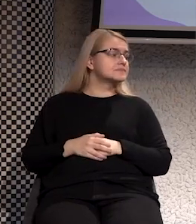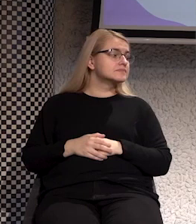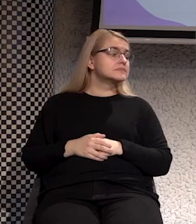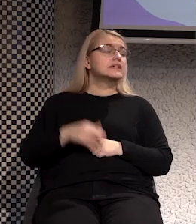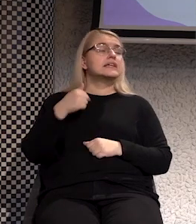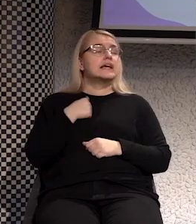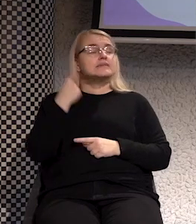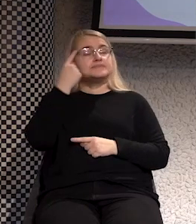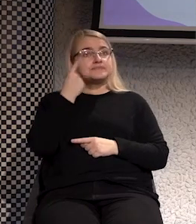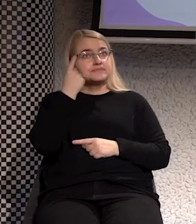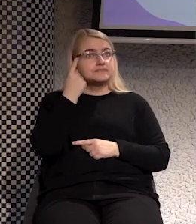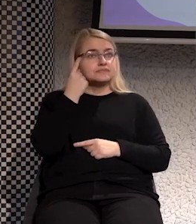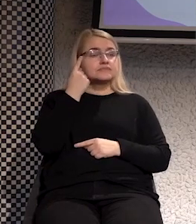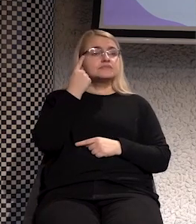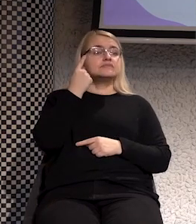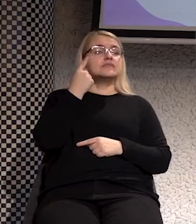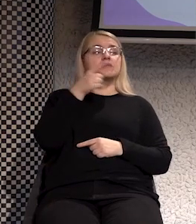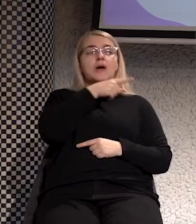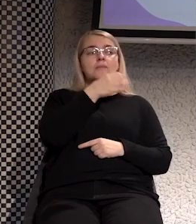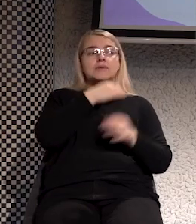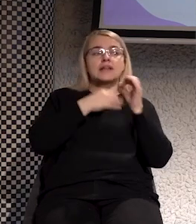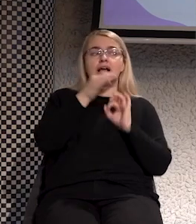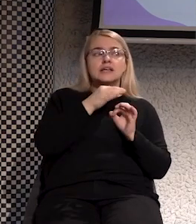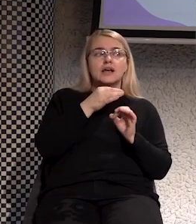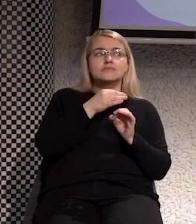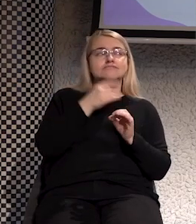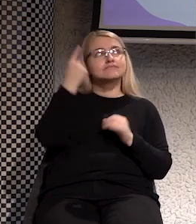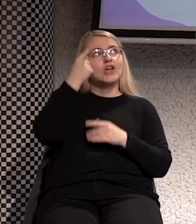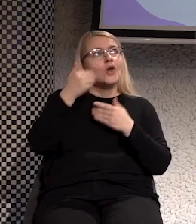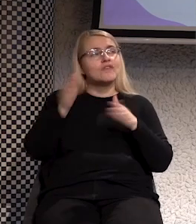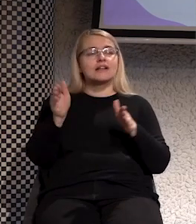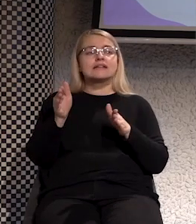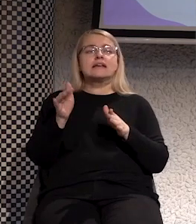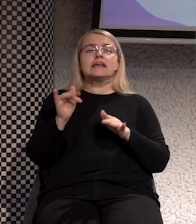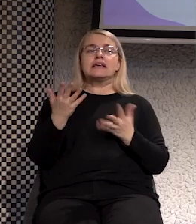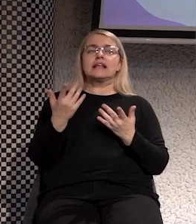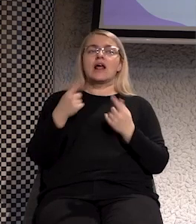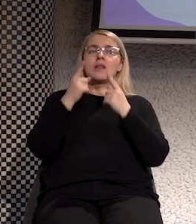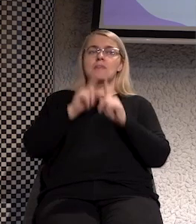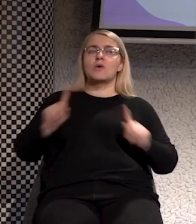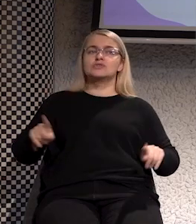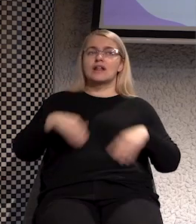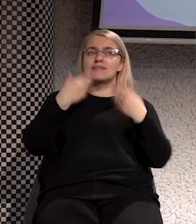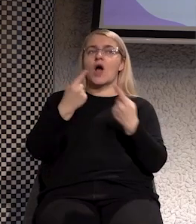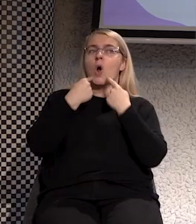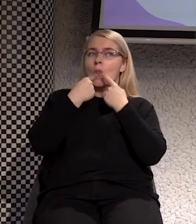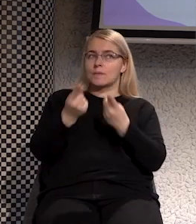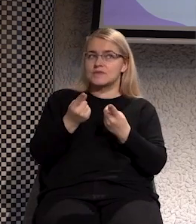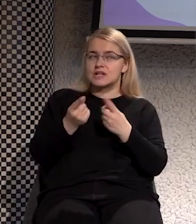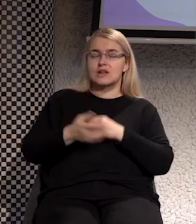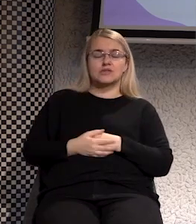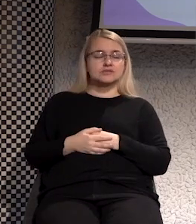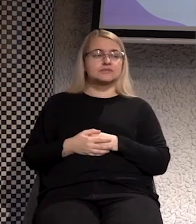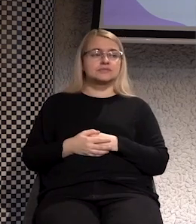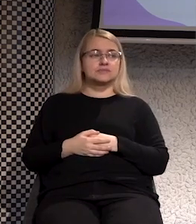bo mi się też dużo rzeczy potwierało w tym pytaniu. Jedna to jest taka, na ile nauczyciel może brać odpowiedzialność. Druga to jest taka, no, że